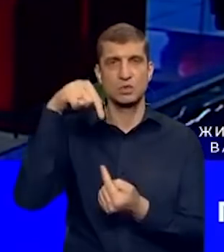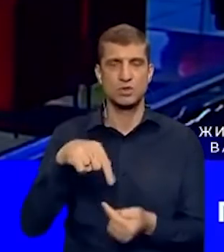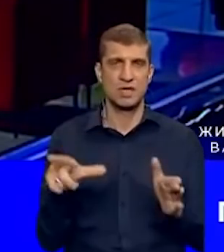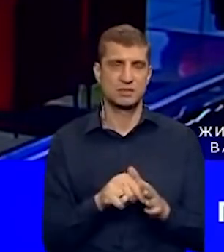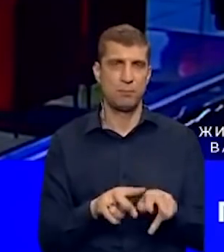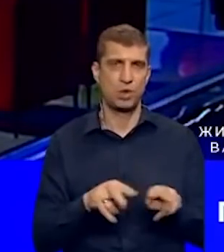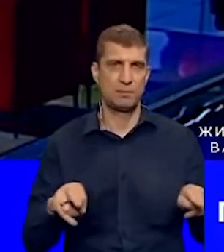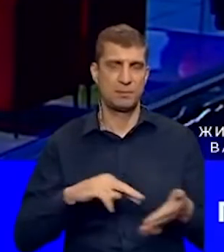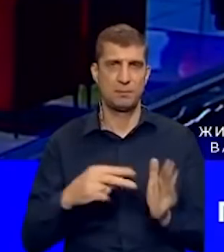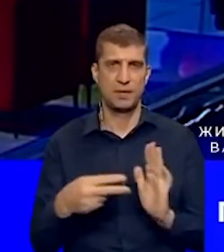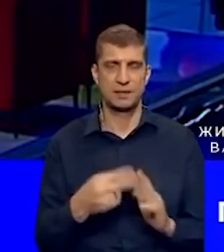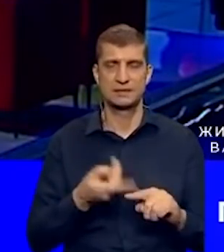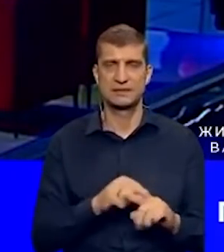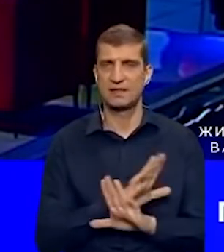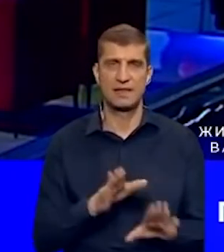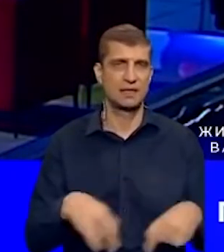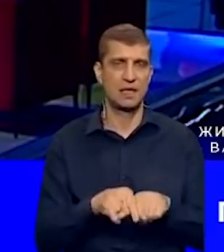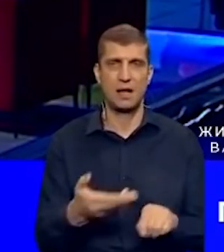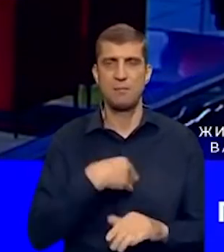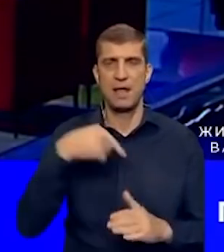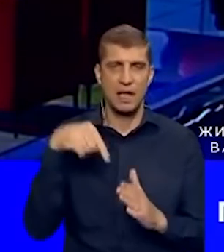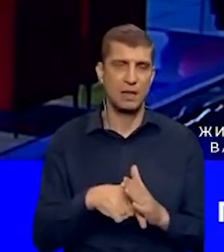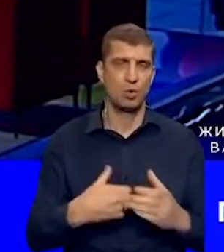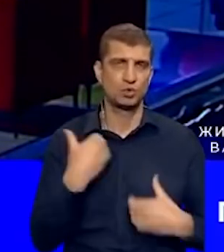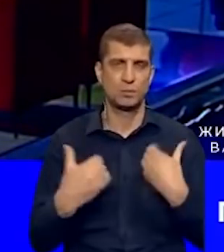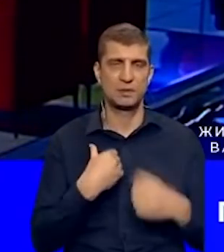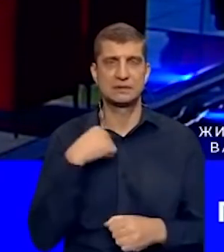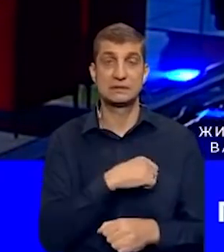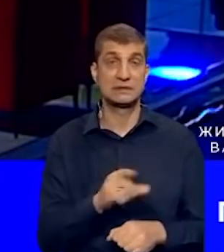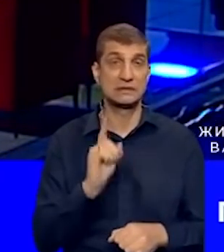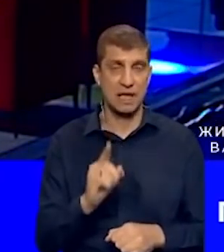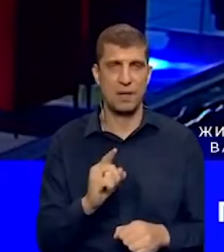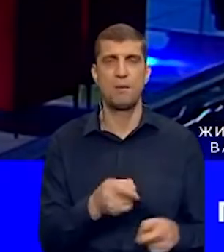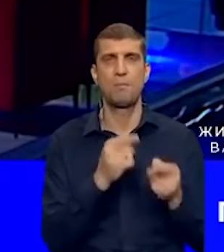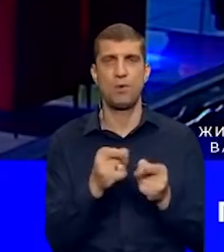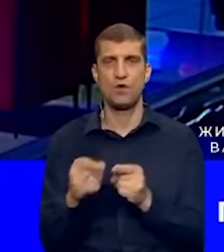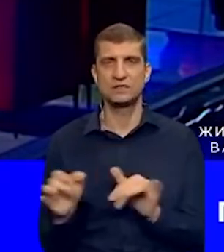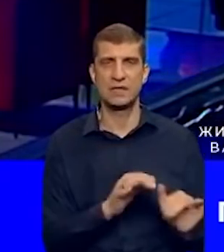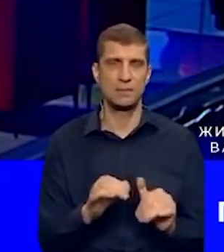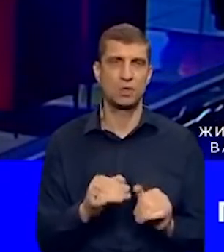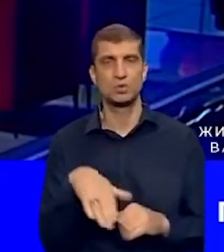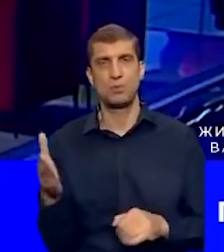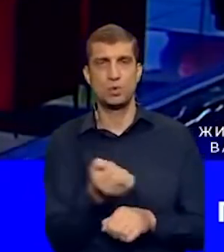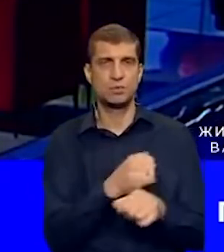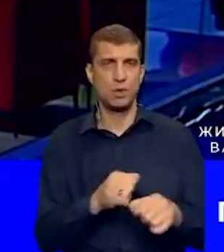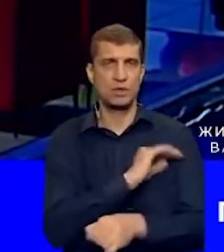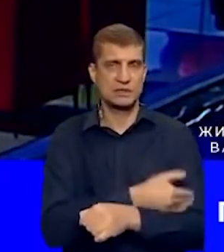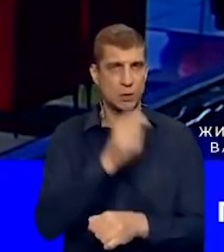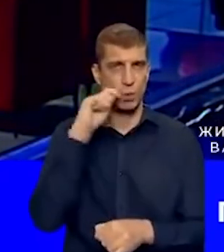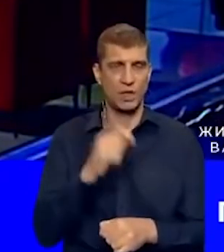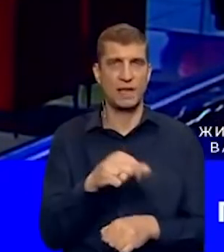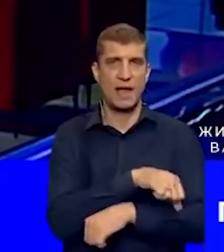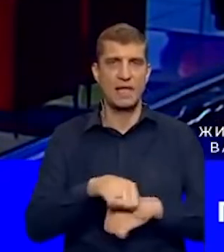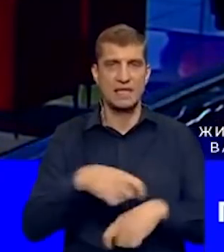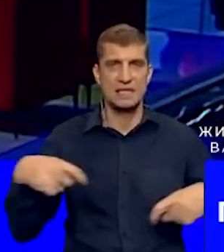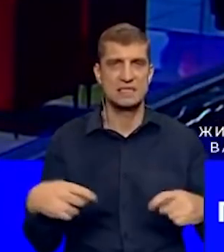з подібними планами. Це не так. Ми глибоко стурбовані саме провокаційними діями з боку Збройних сил України на лінії зіткнення